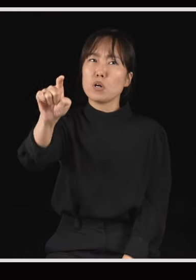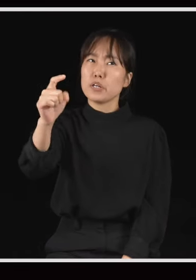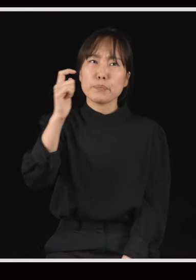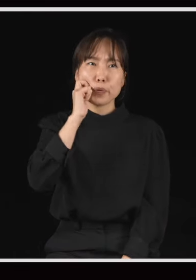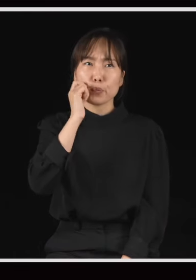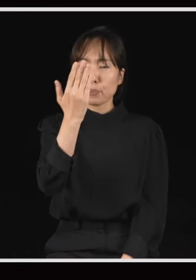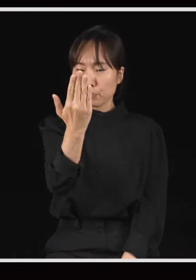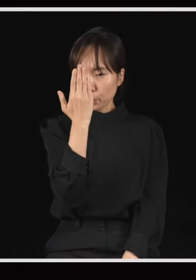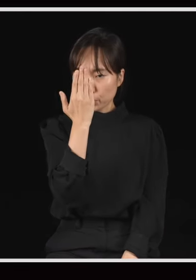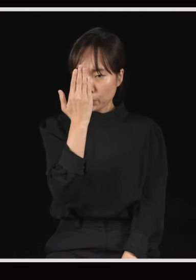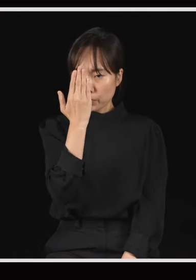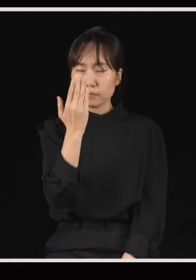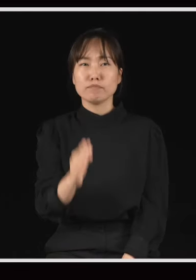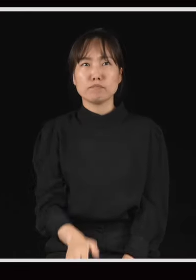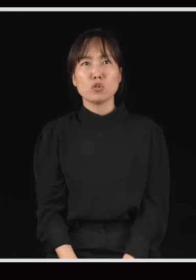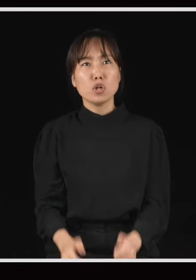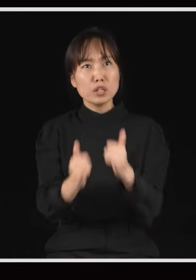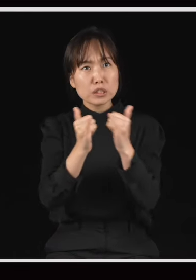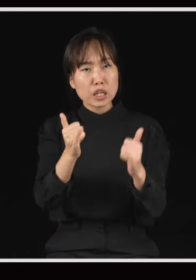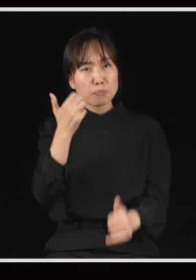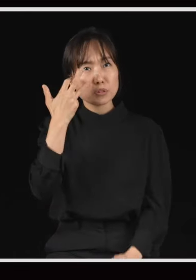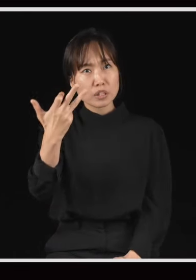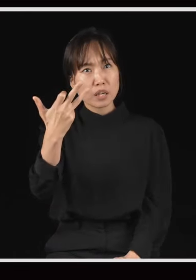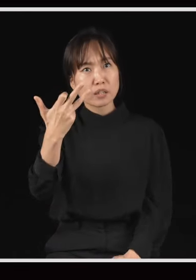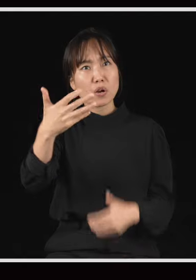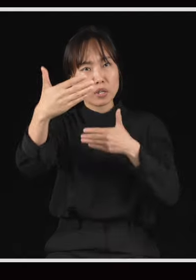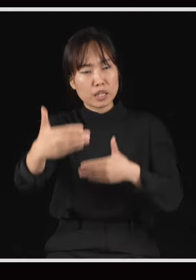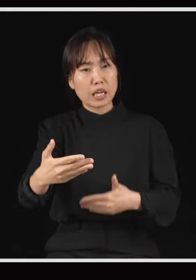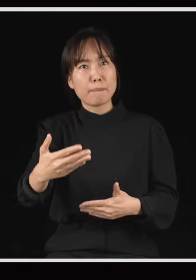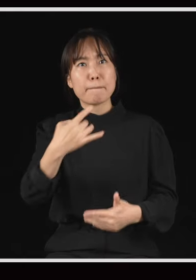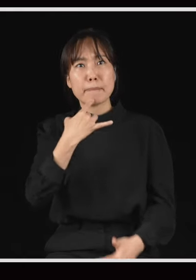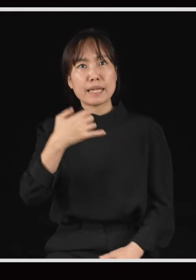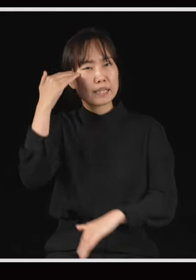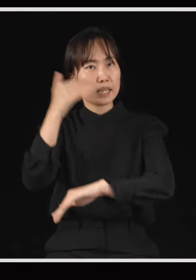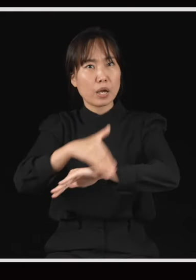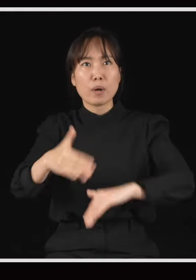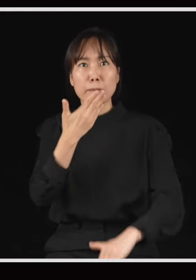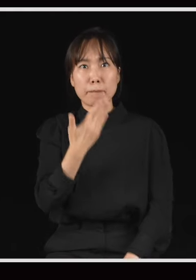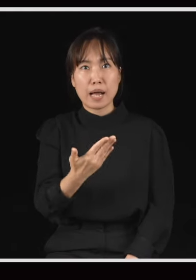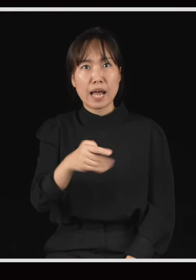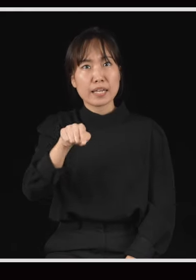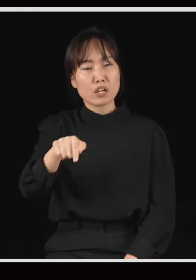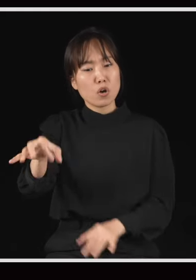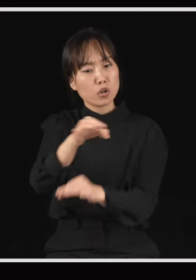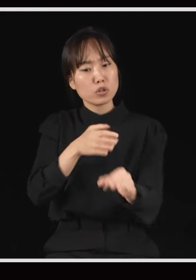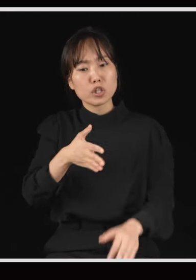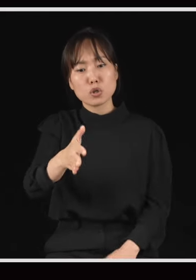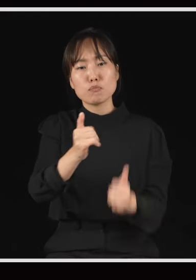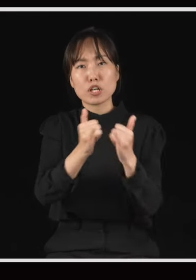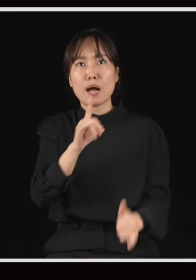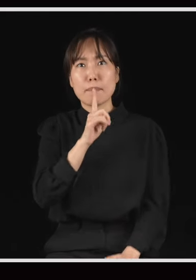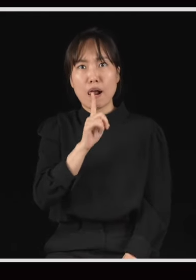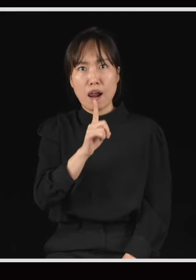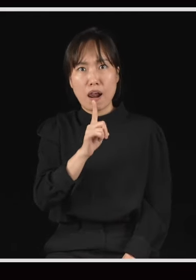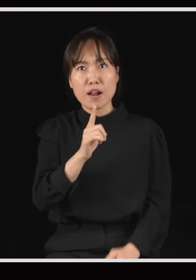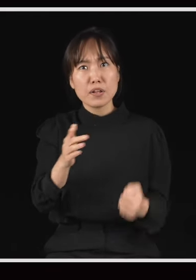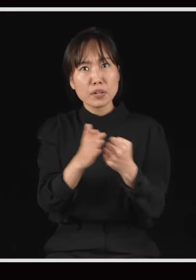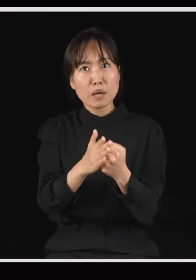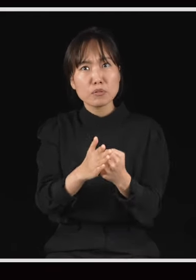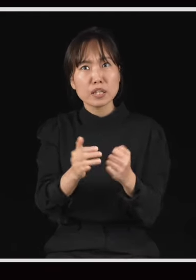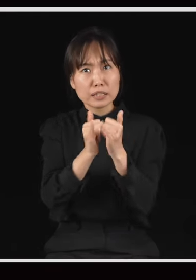있어요. 인지적으로 그렇대요. 파이낸스 하는 금융하시는 분들이 그러는데, 그래서 결국에 편안한